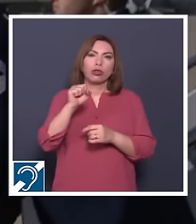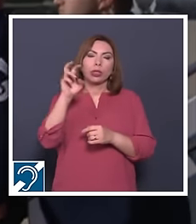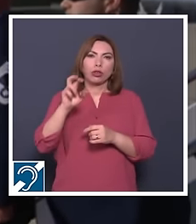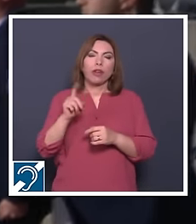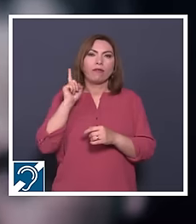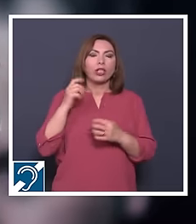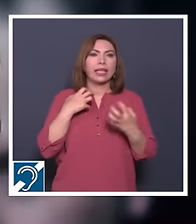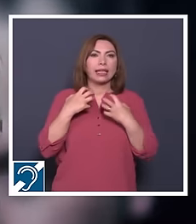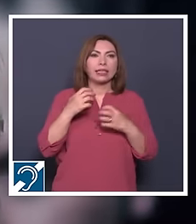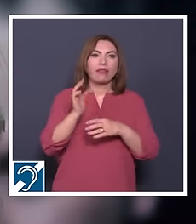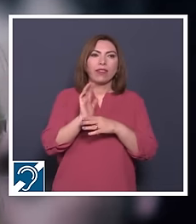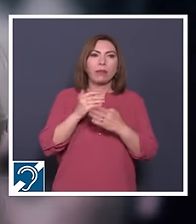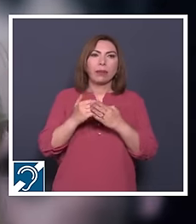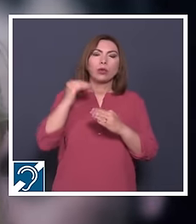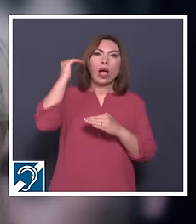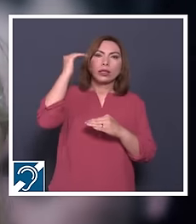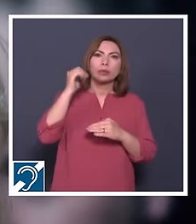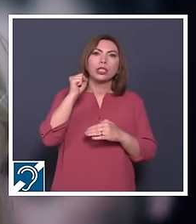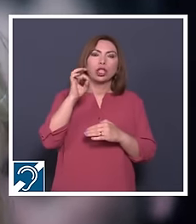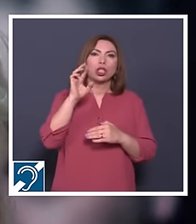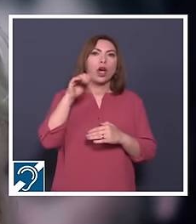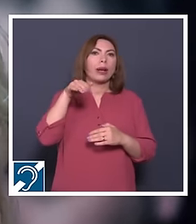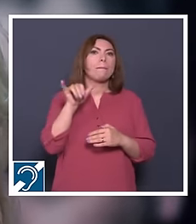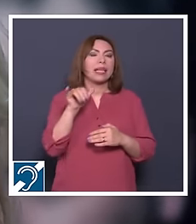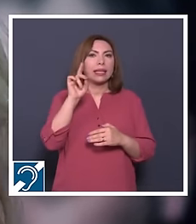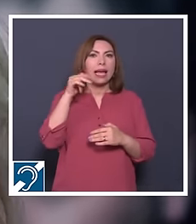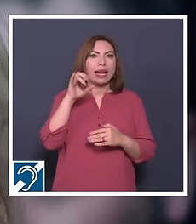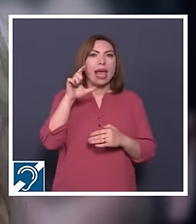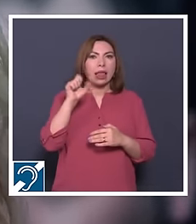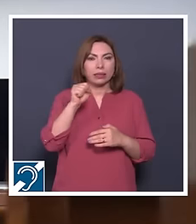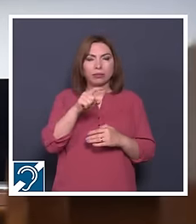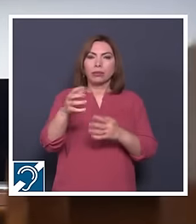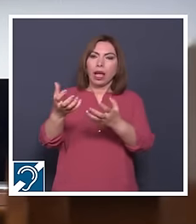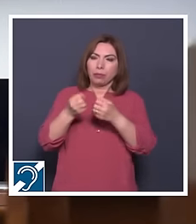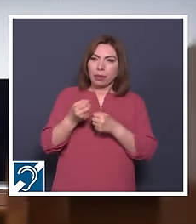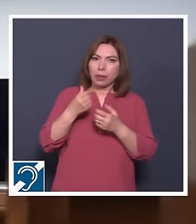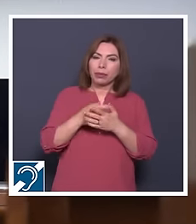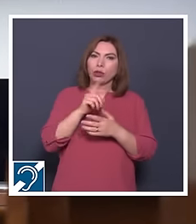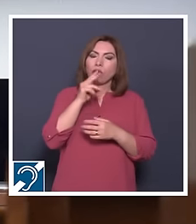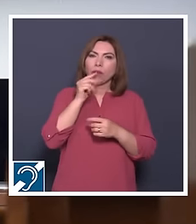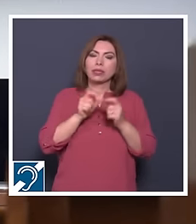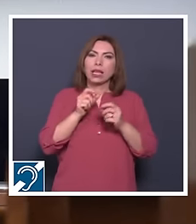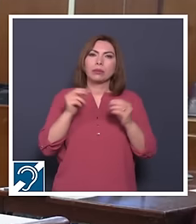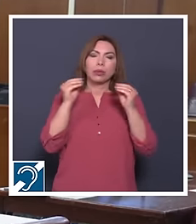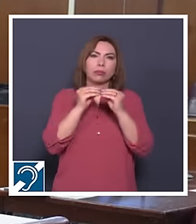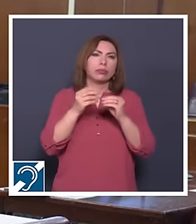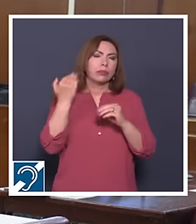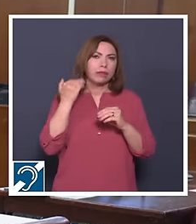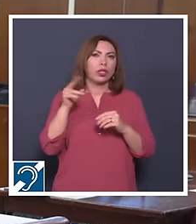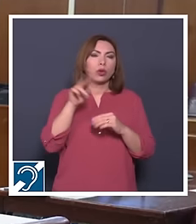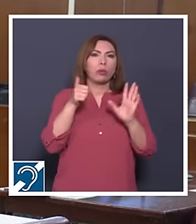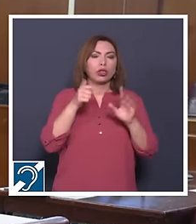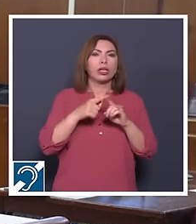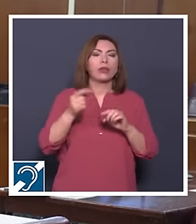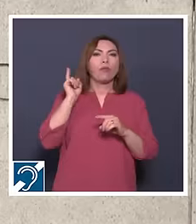$130,000 fostei actrițe de filme pentru adulți Stormy Daniels. Ea a primit banii ca să nu vorbească despre aventura avută în 2006 cu